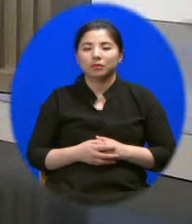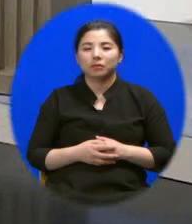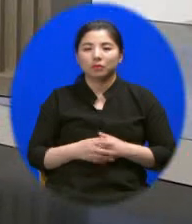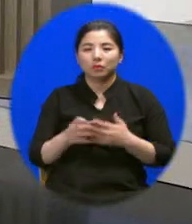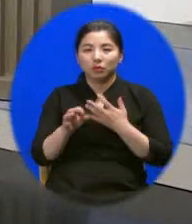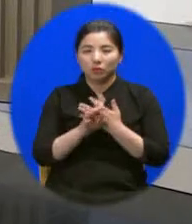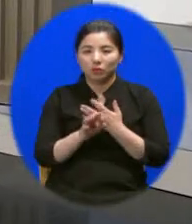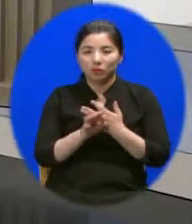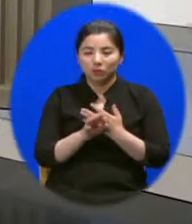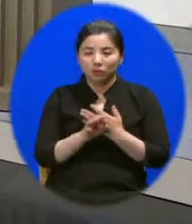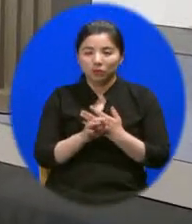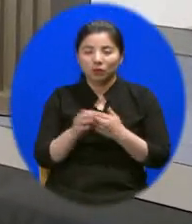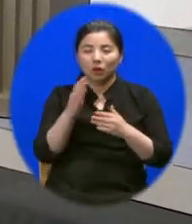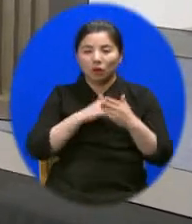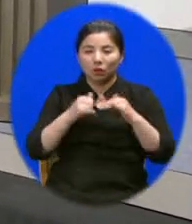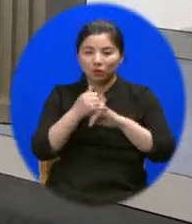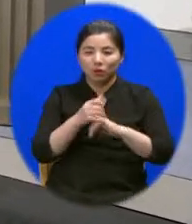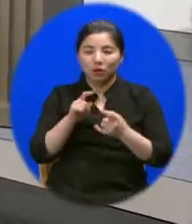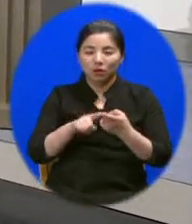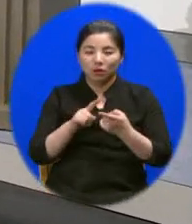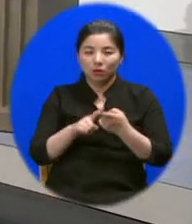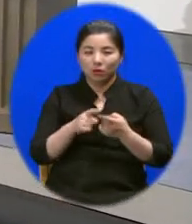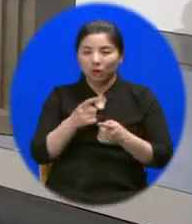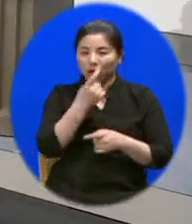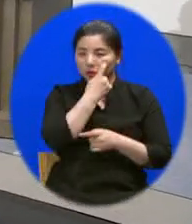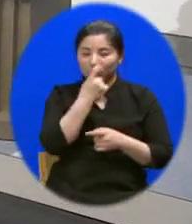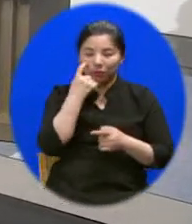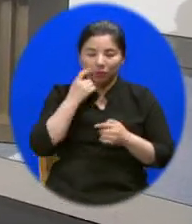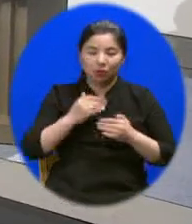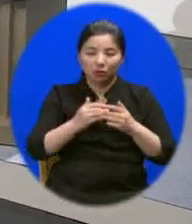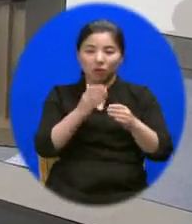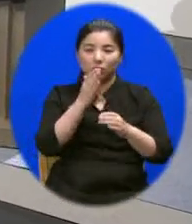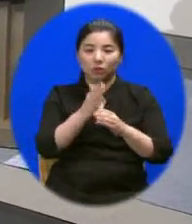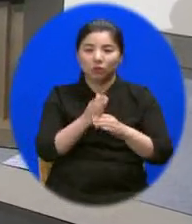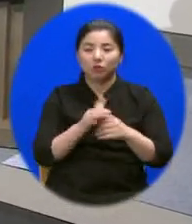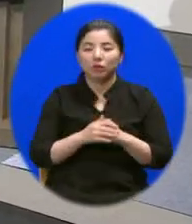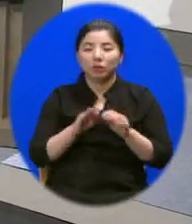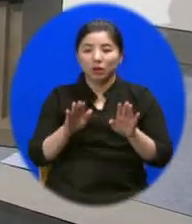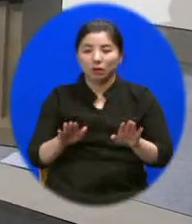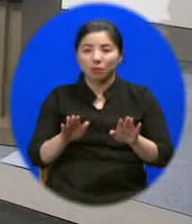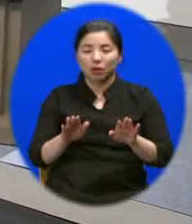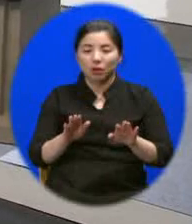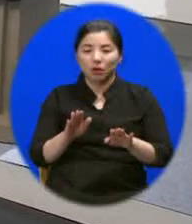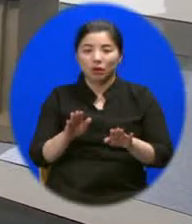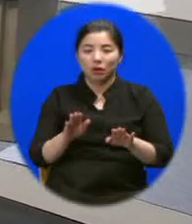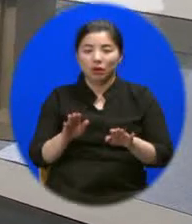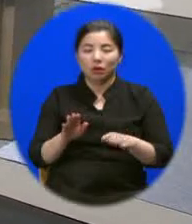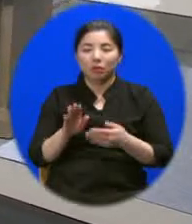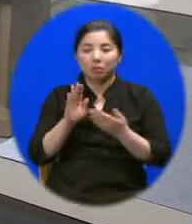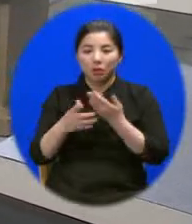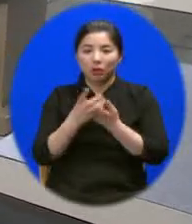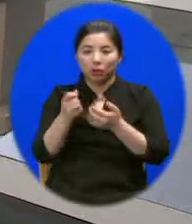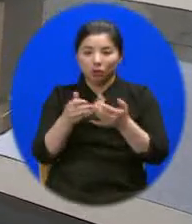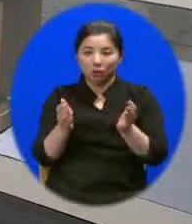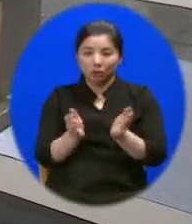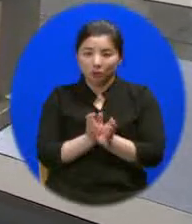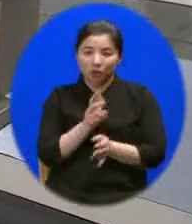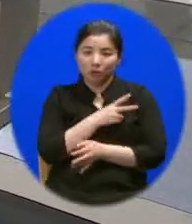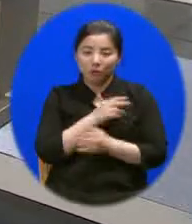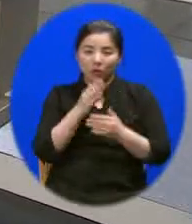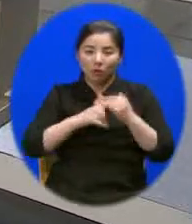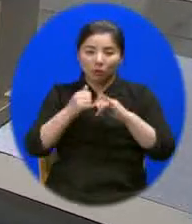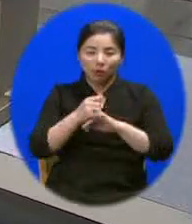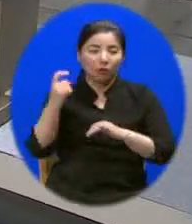4 후보들의 공약에 대한 정책 검증을 이어가고 있습니다 자 이번엔 미래 통합 땅 경대수 후보의 공약을 듣고 나서